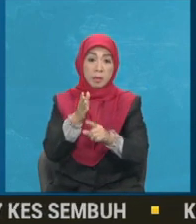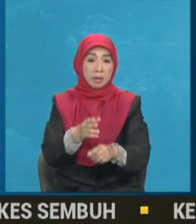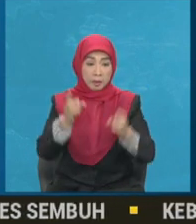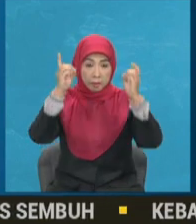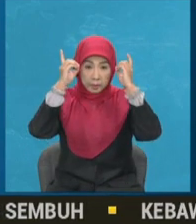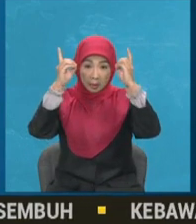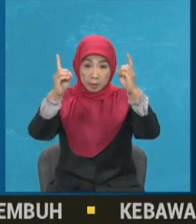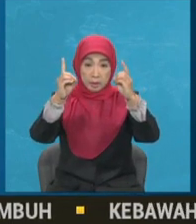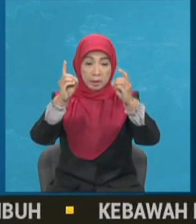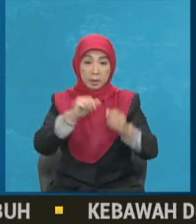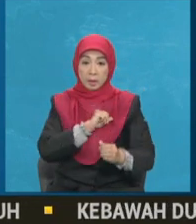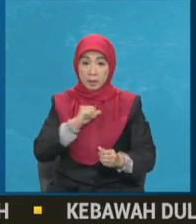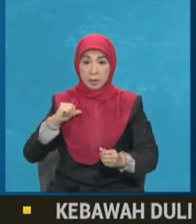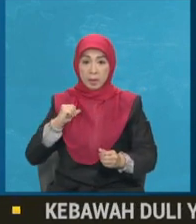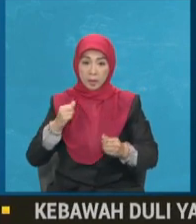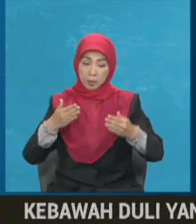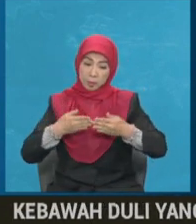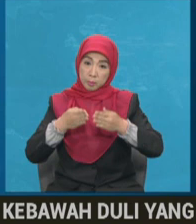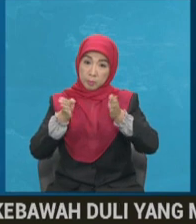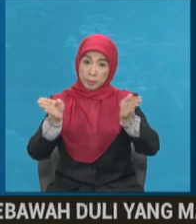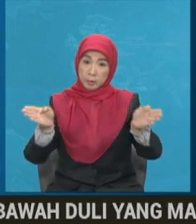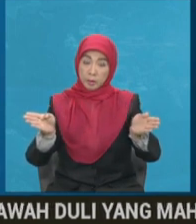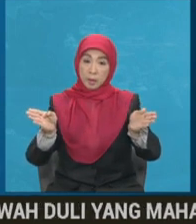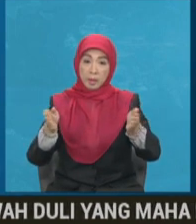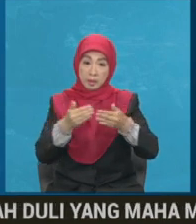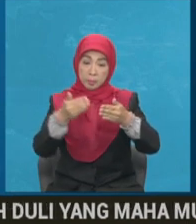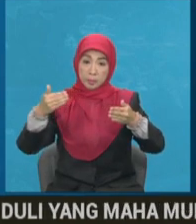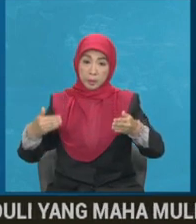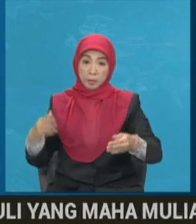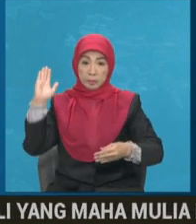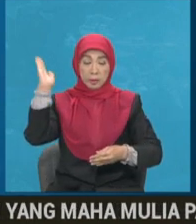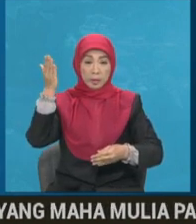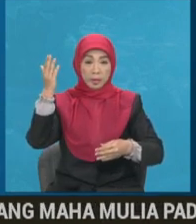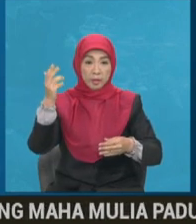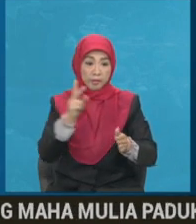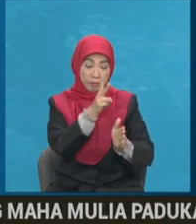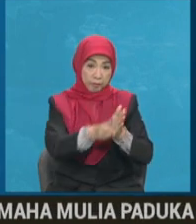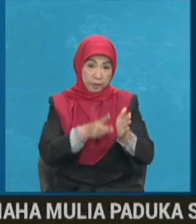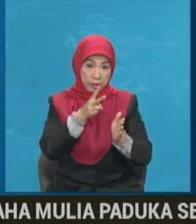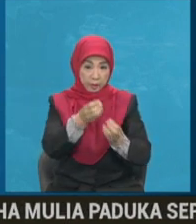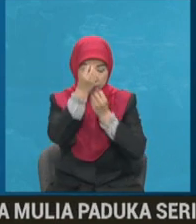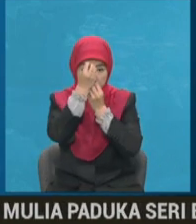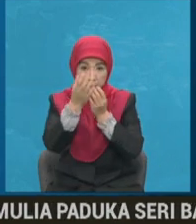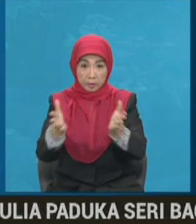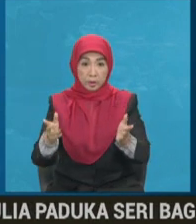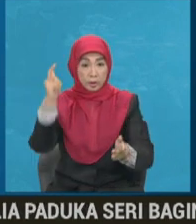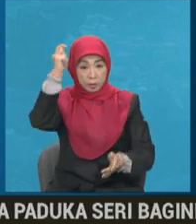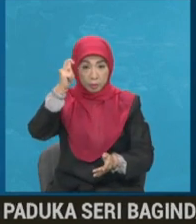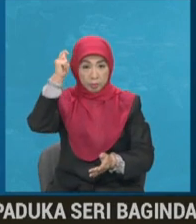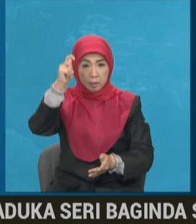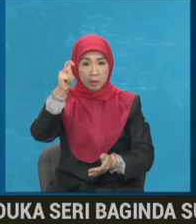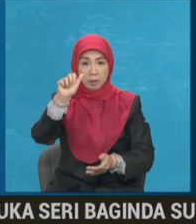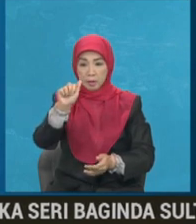pendidikan yang berkepentingan pembukaan presiden kemuncak diresmikan dengan beda message daripada Tuhan yang terutama Antonio